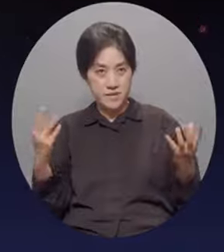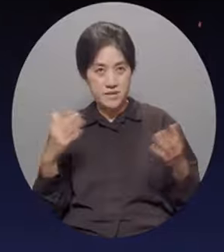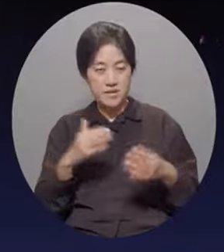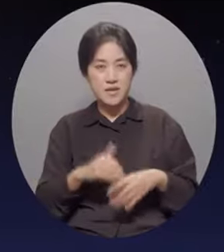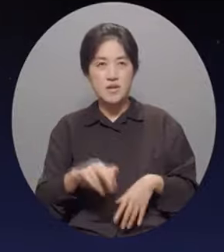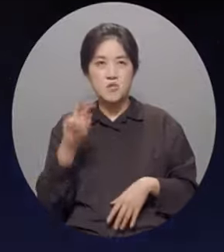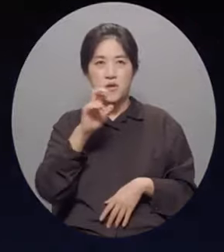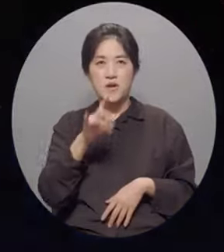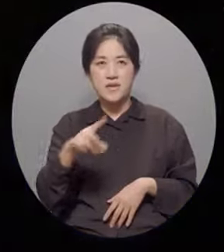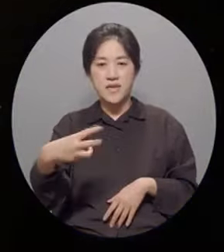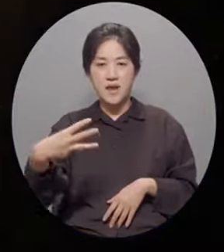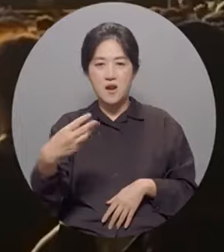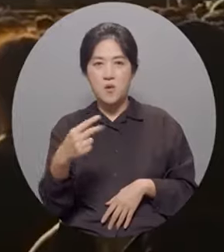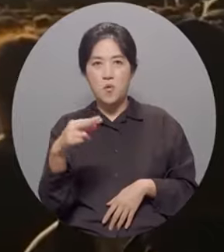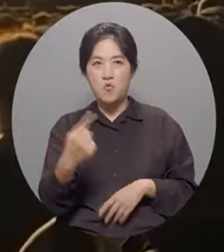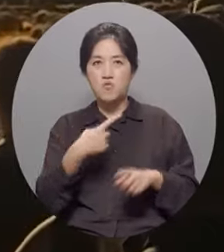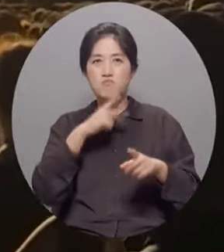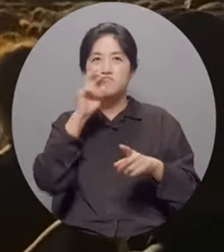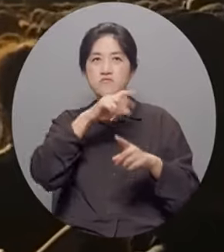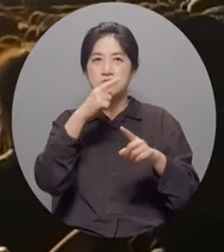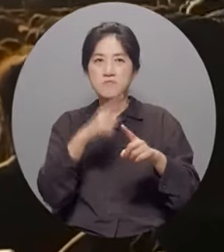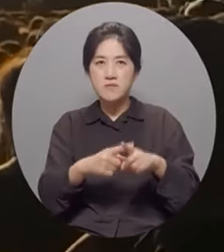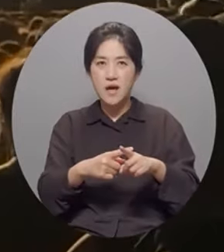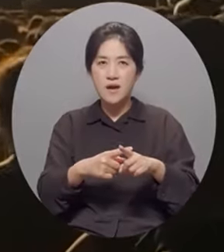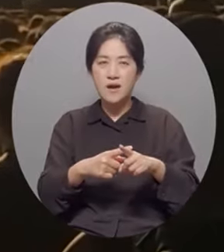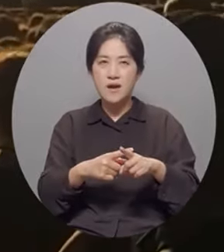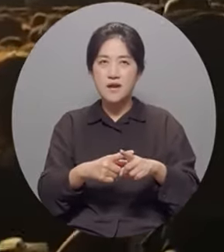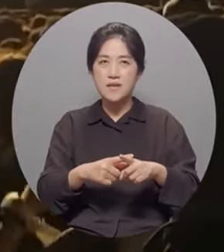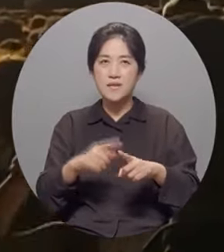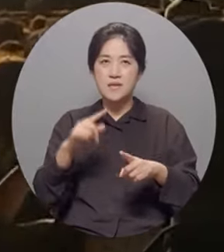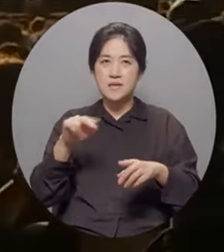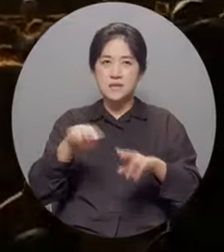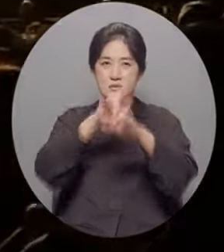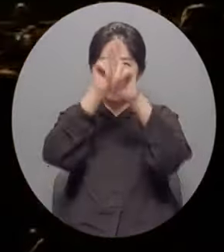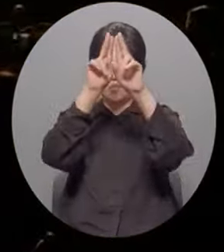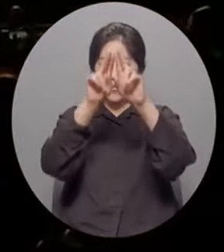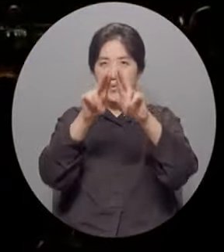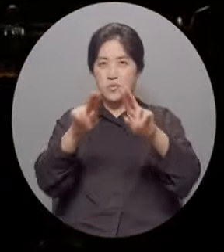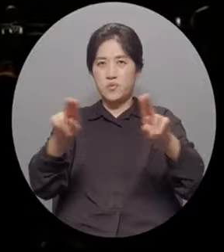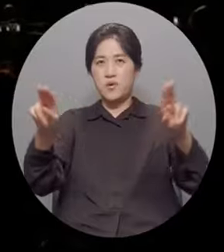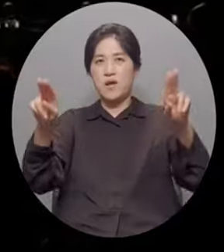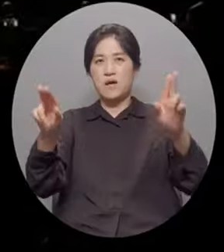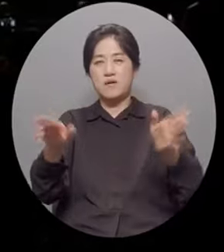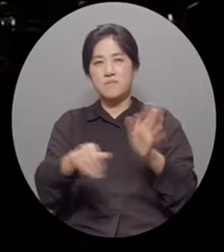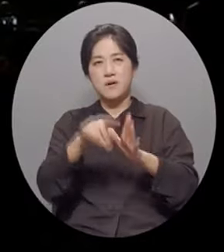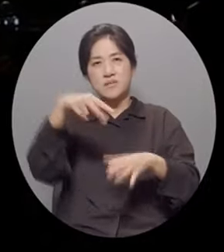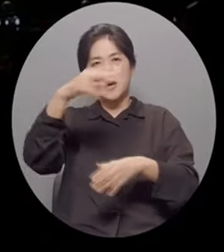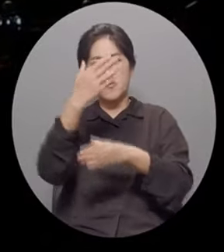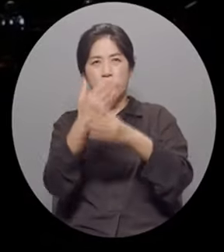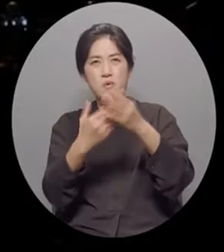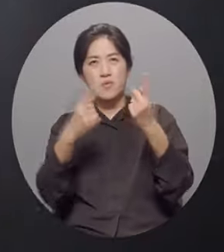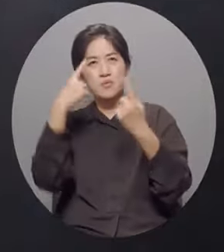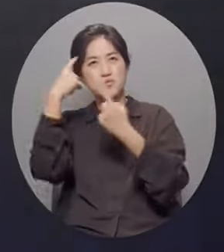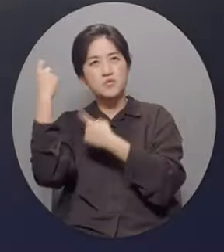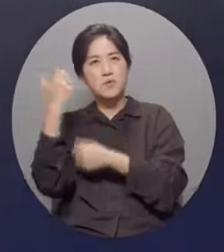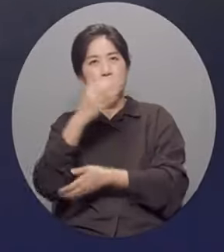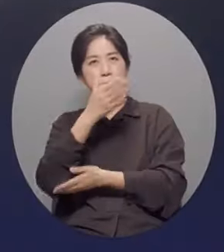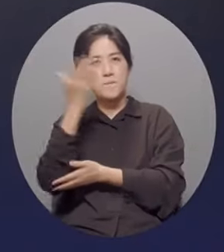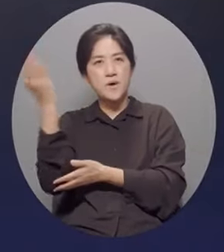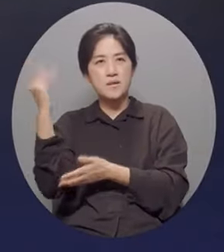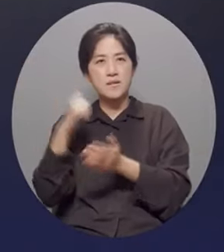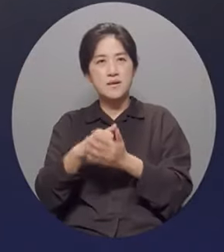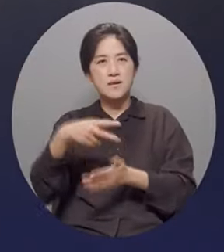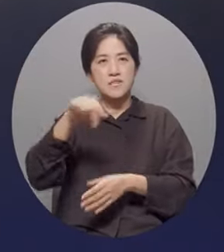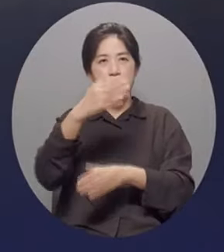부르다 노래를 잠시 멈추고 화면 가득 노란 리본을 띄우며 희생자들을 추모했습니다. We want to stop our